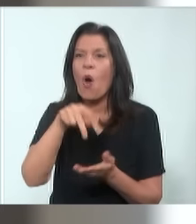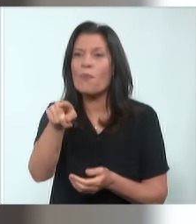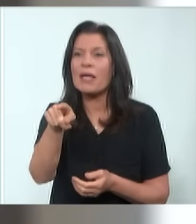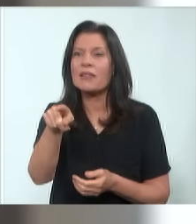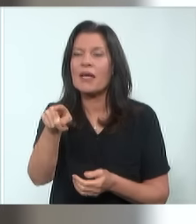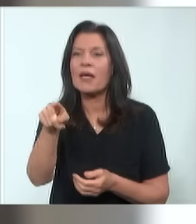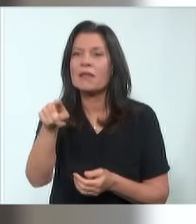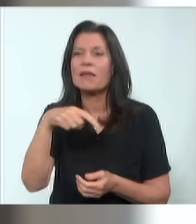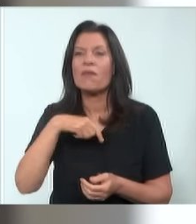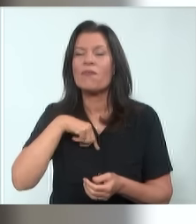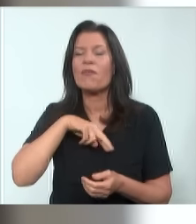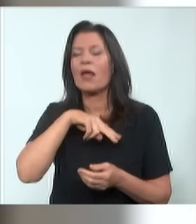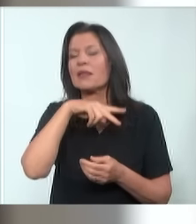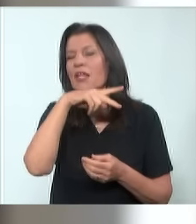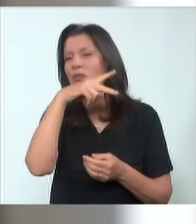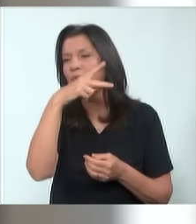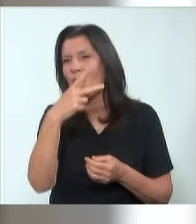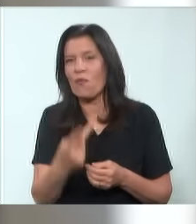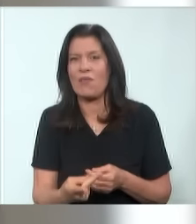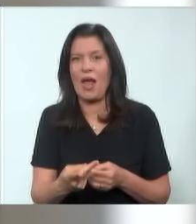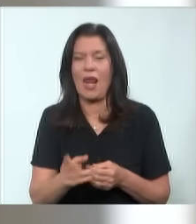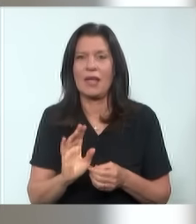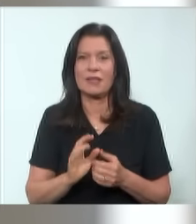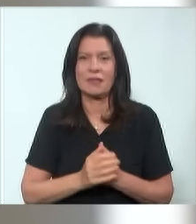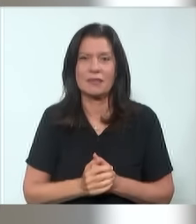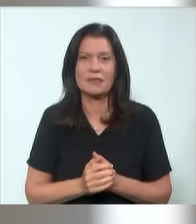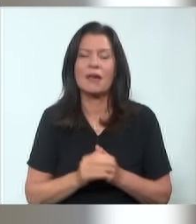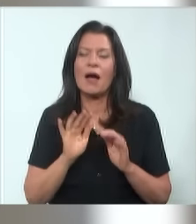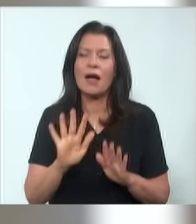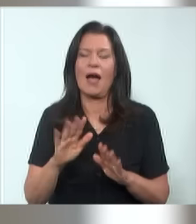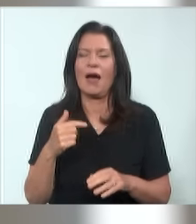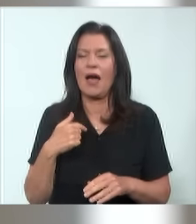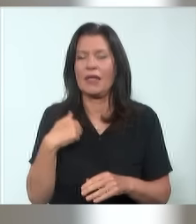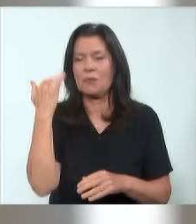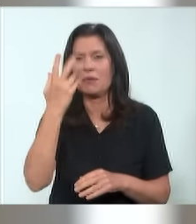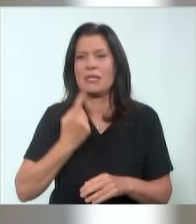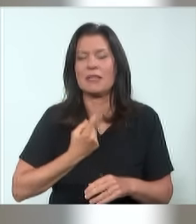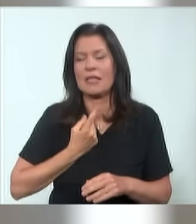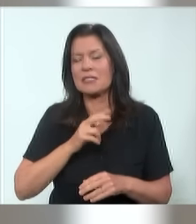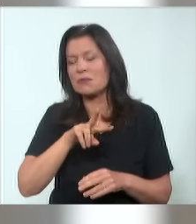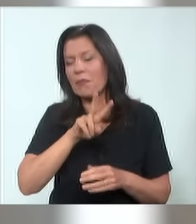כמו שאנדרי ככה נפל לרגלי אמו, אז אני זאת שהיא פול, נראה לי.